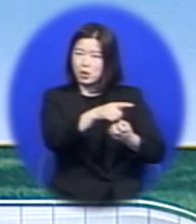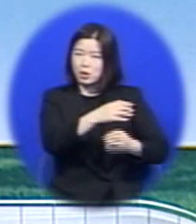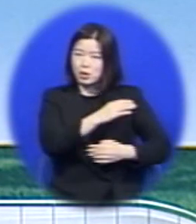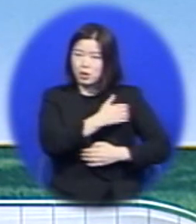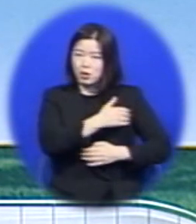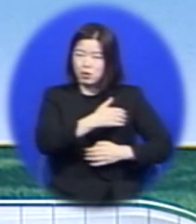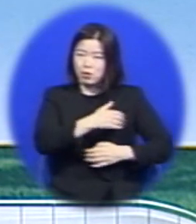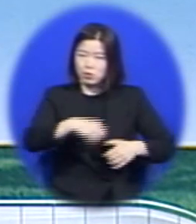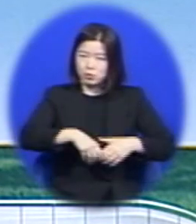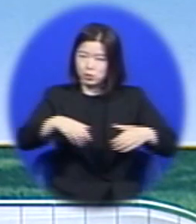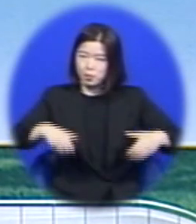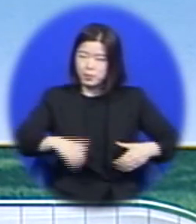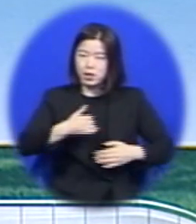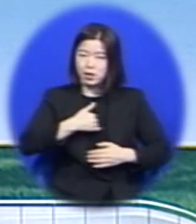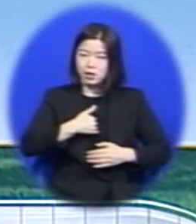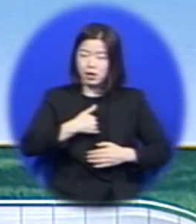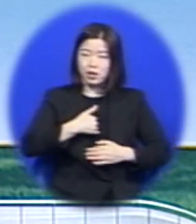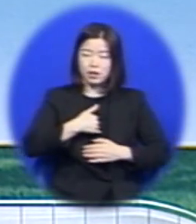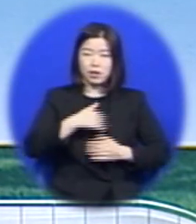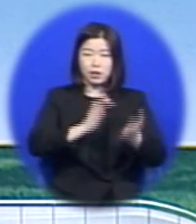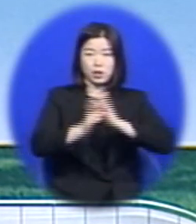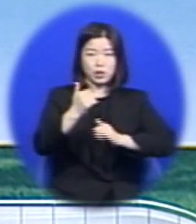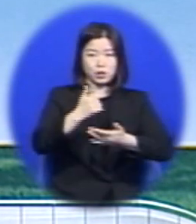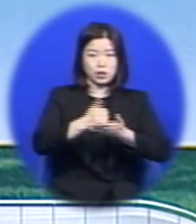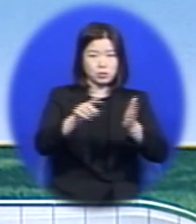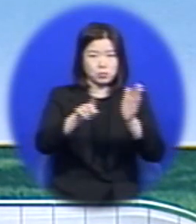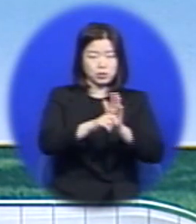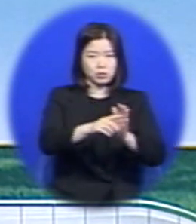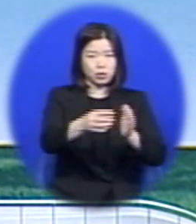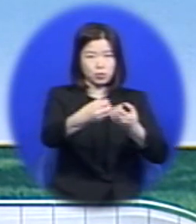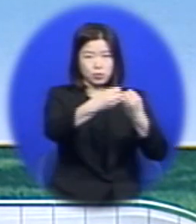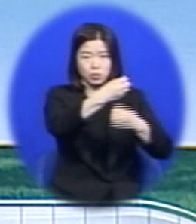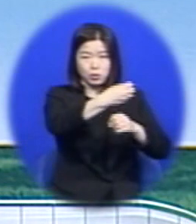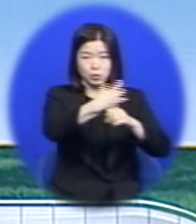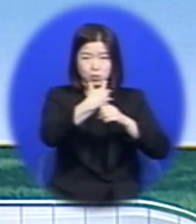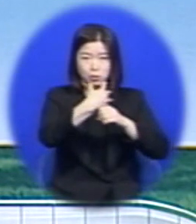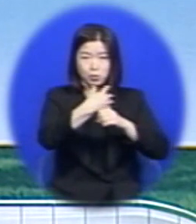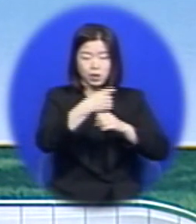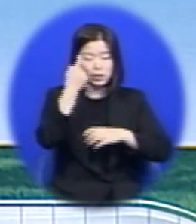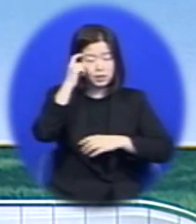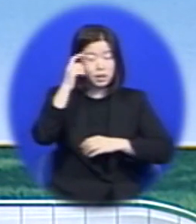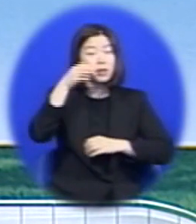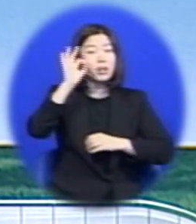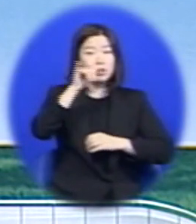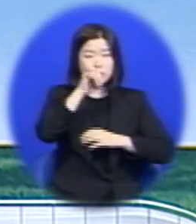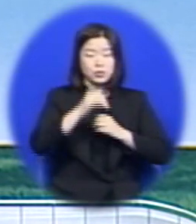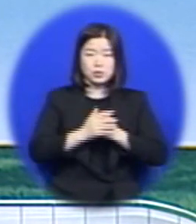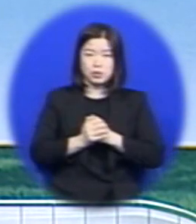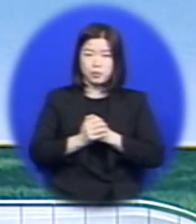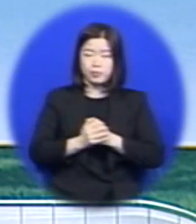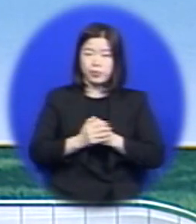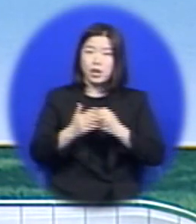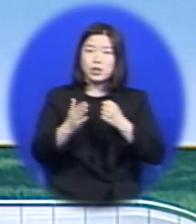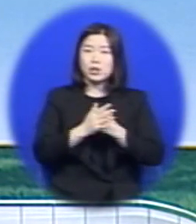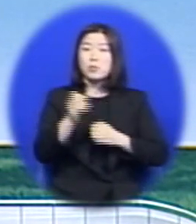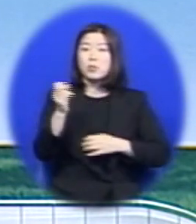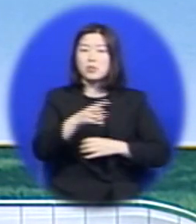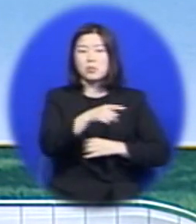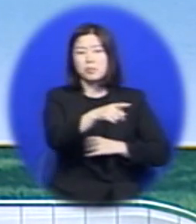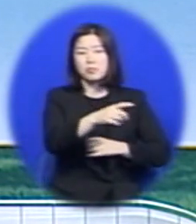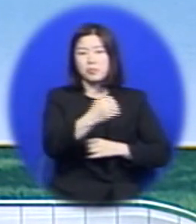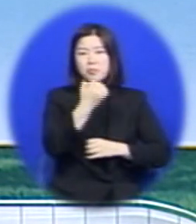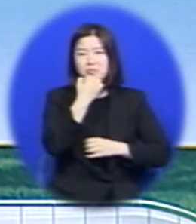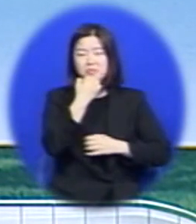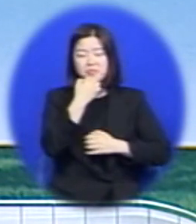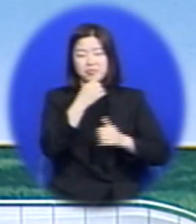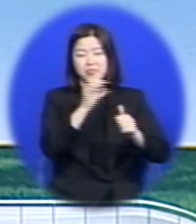대범하게 나에게 예수를 믿으라고 전도를 다하나? 그런 생각은 들었어요. 그래서 또 그 사람에게